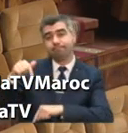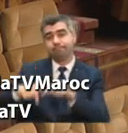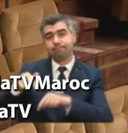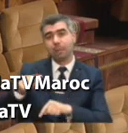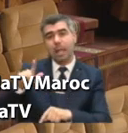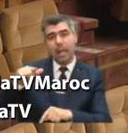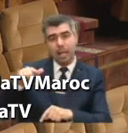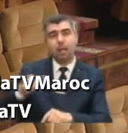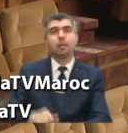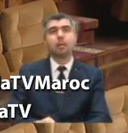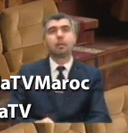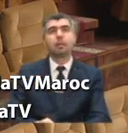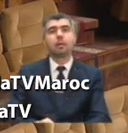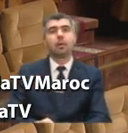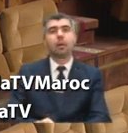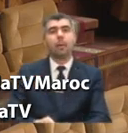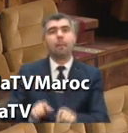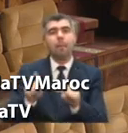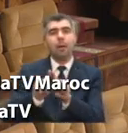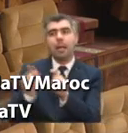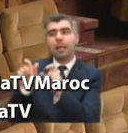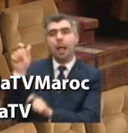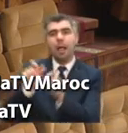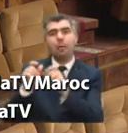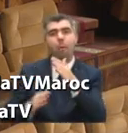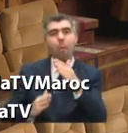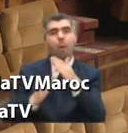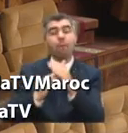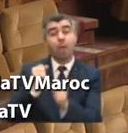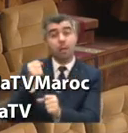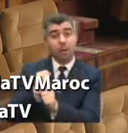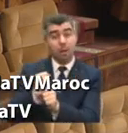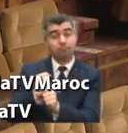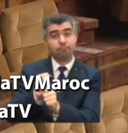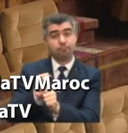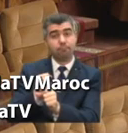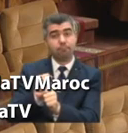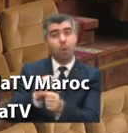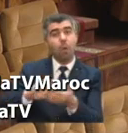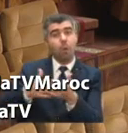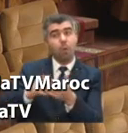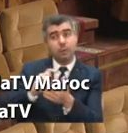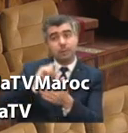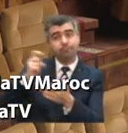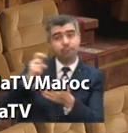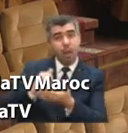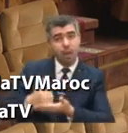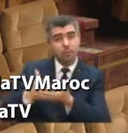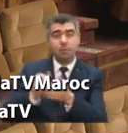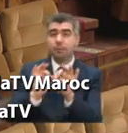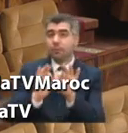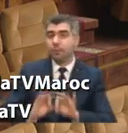القضية بالضبط ديال التعويضات ديال العمال اللي توقفوا عن العمل، وهذا كيهدد الإجماع